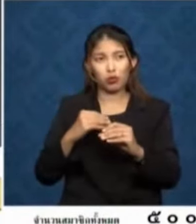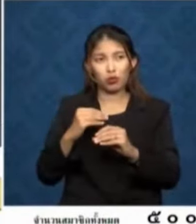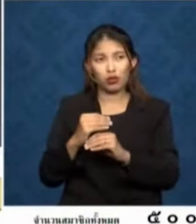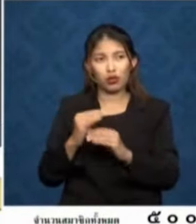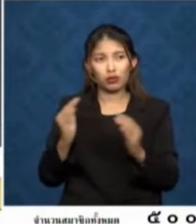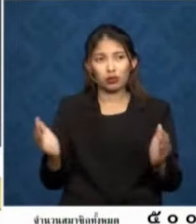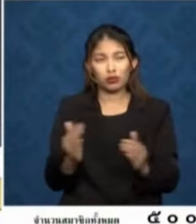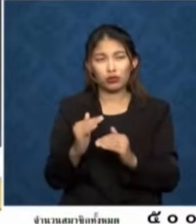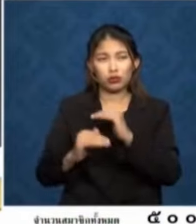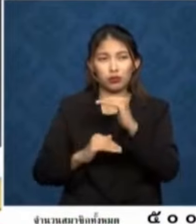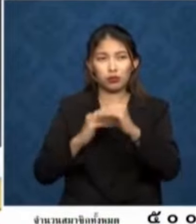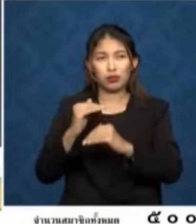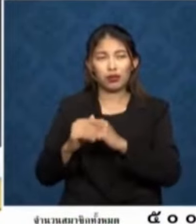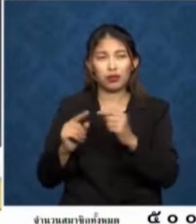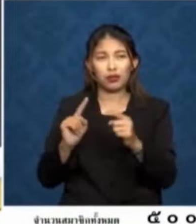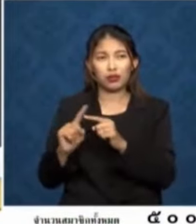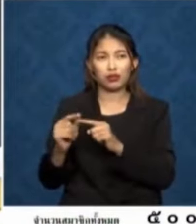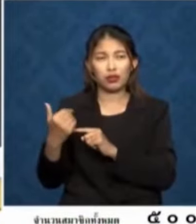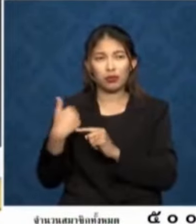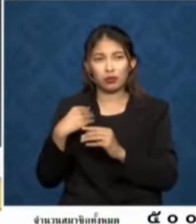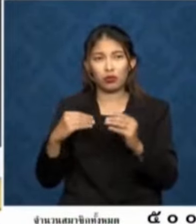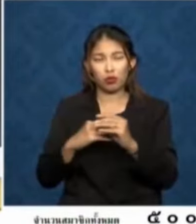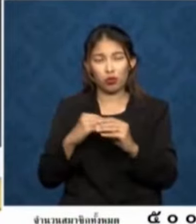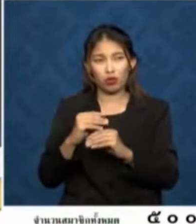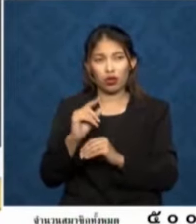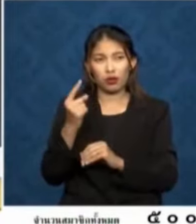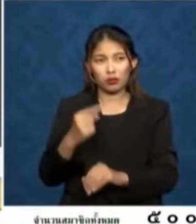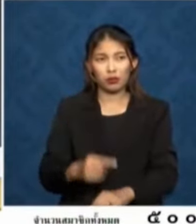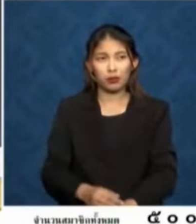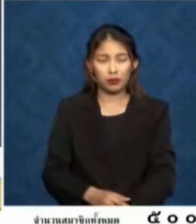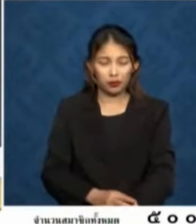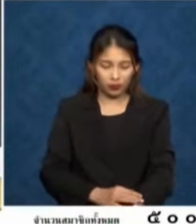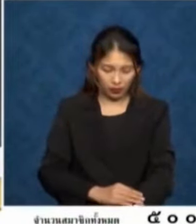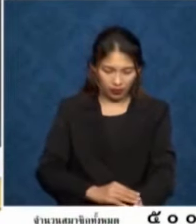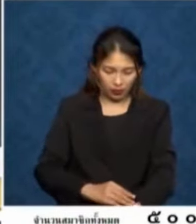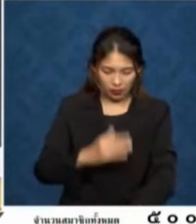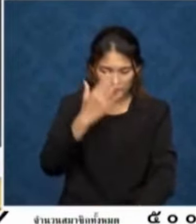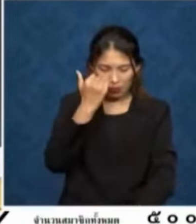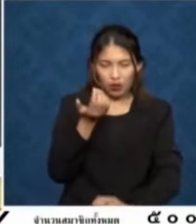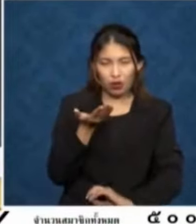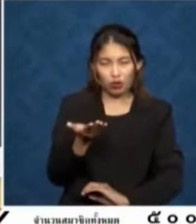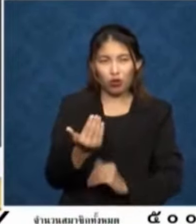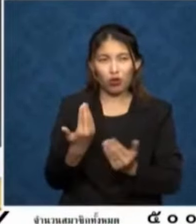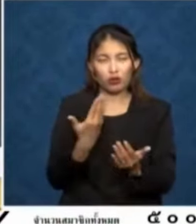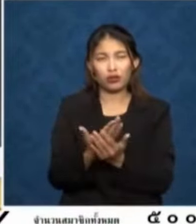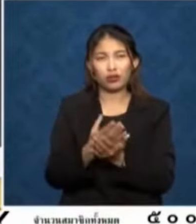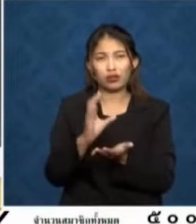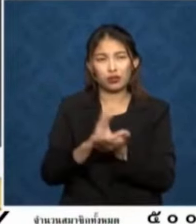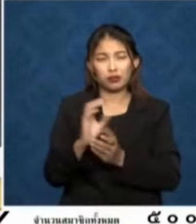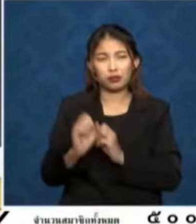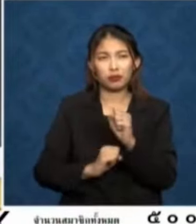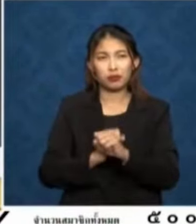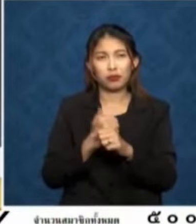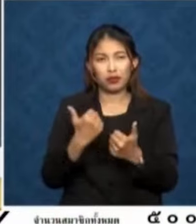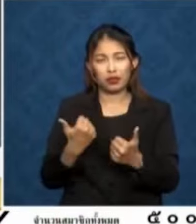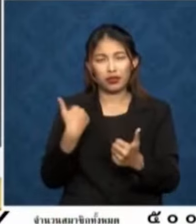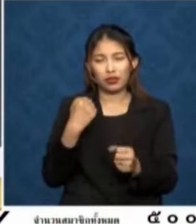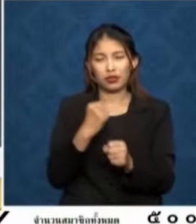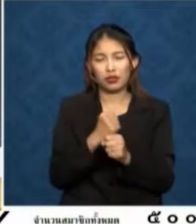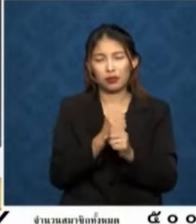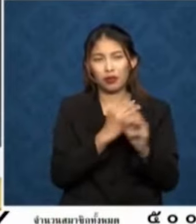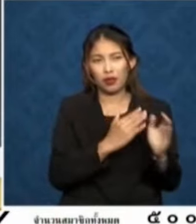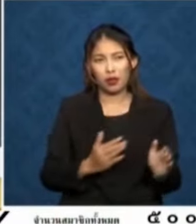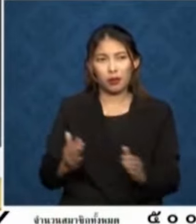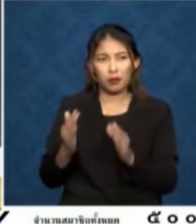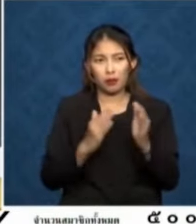ผลิตข้าวด้วยเทคโนโลยีอัจฉริยะนี่เป็นโครงการใหม่นะคะพึ่งขอในงบปี 67นี้และจะดำเนินโครงการไปในอีก